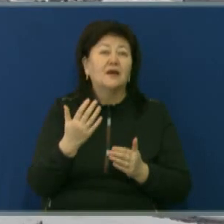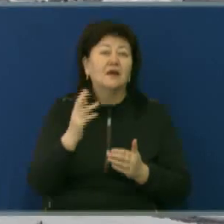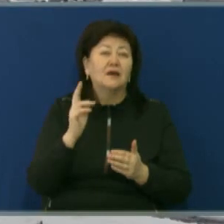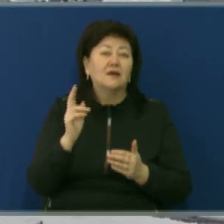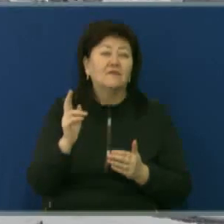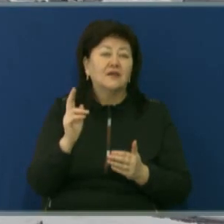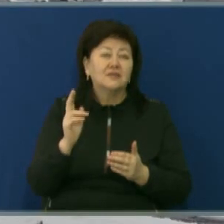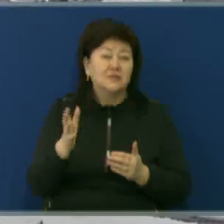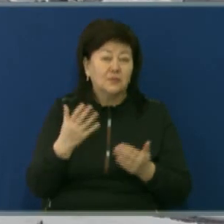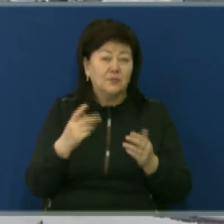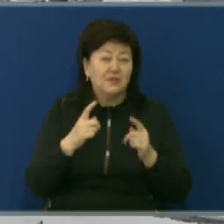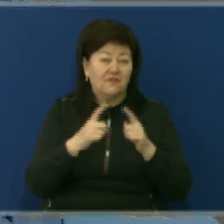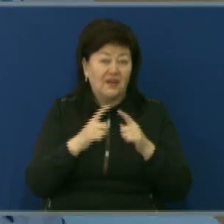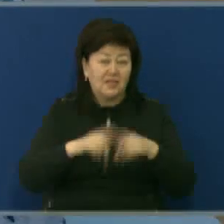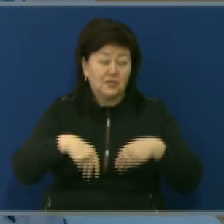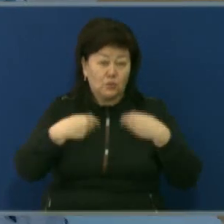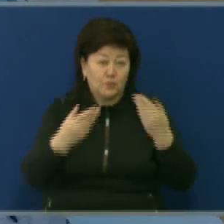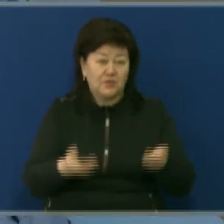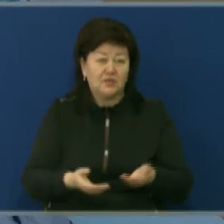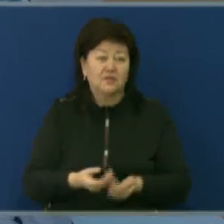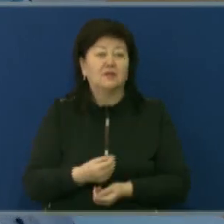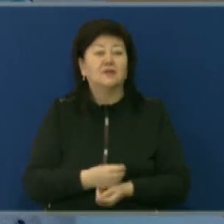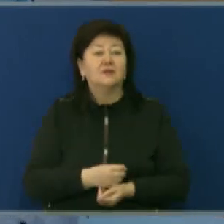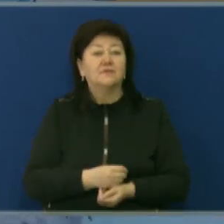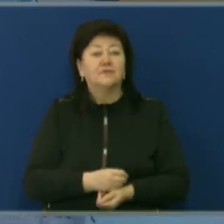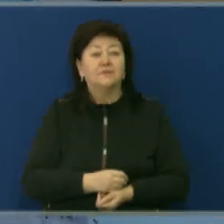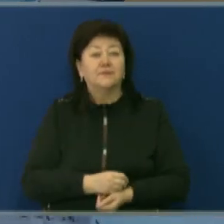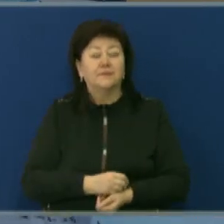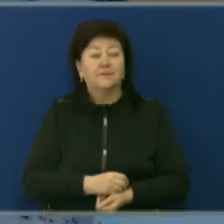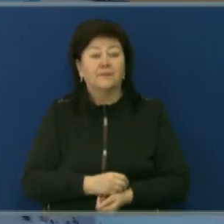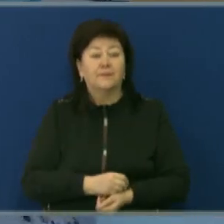тұрғын үй беру жоспарлануда. Бақытгүл Қазес, Елжан Мағзумов, Семей телеарнасы.